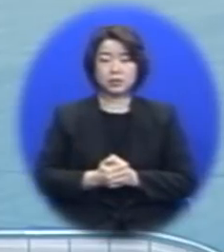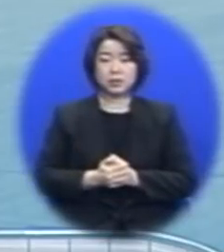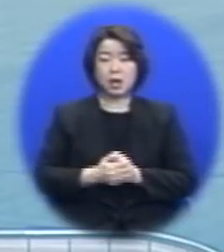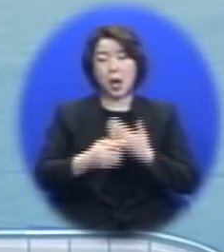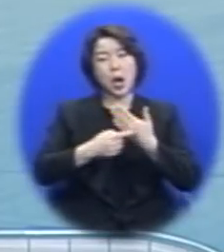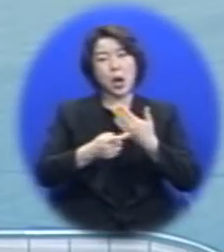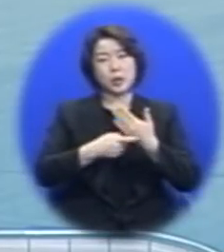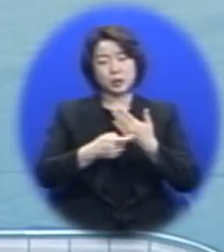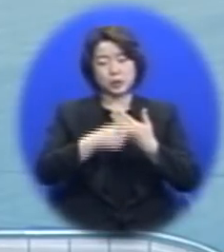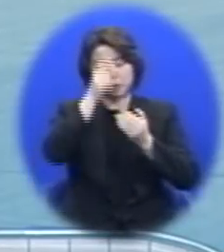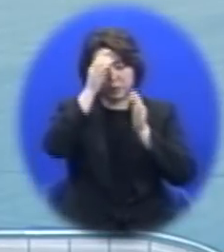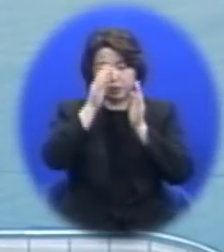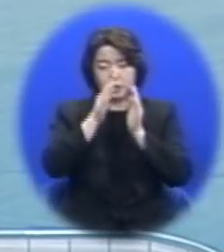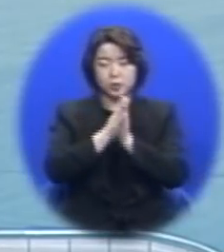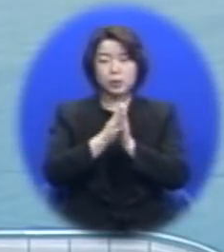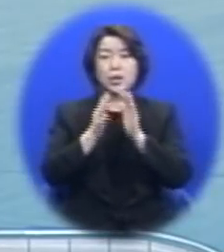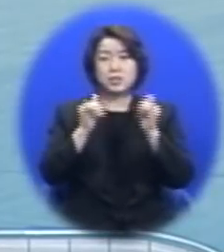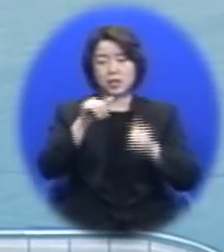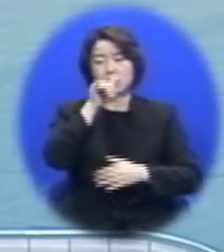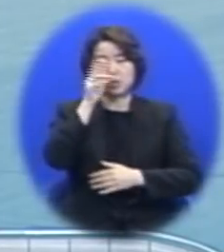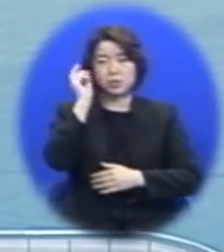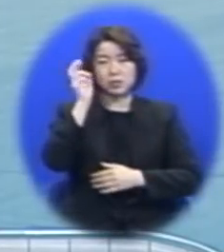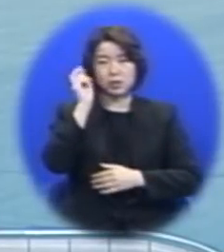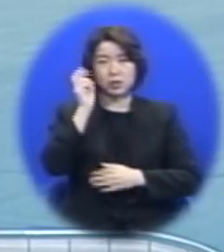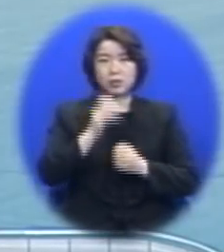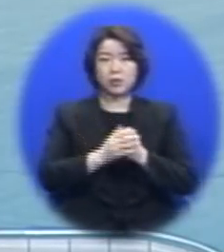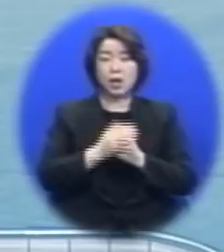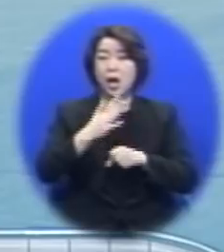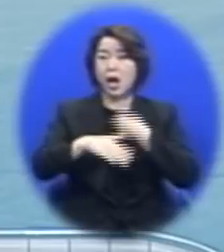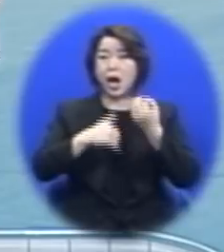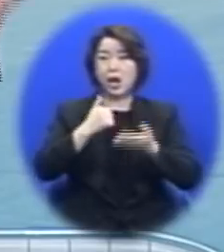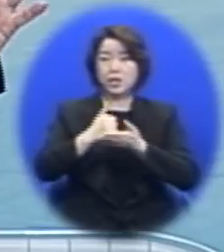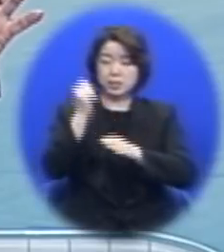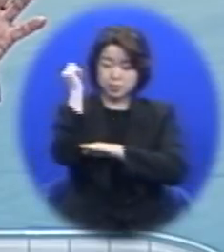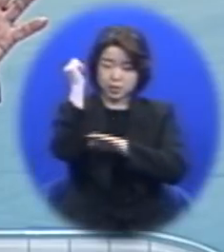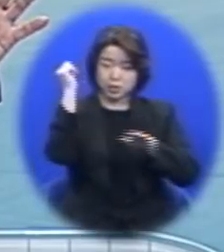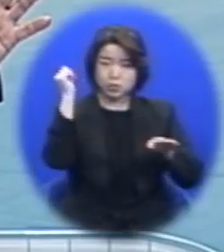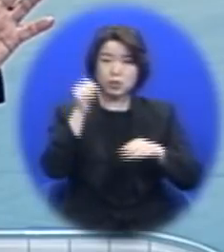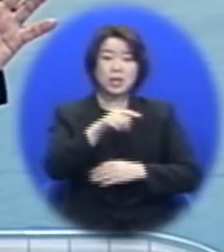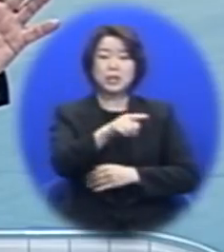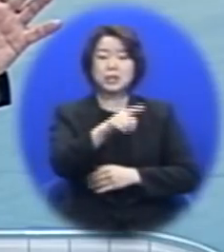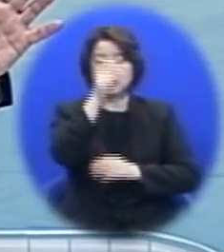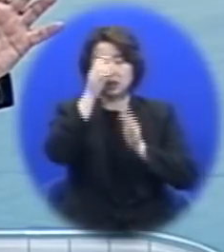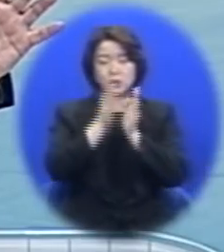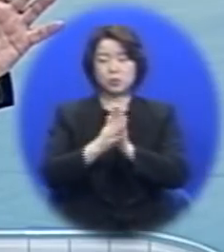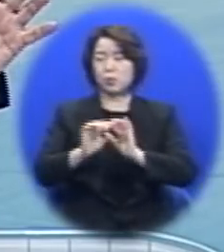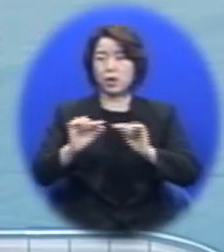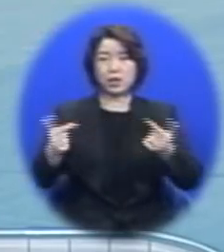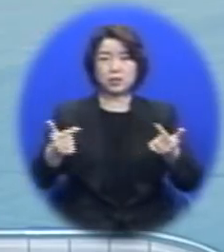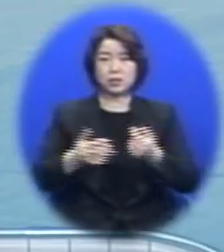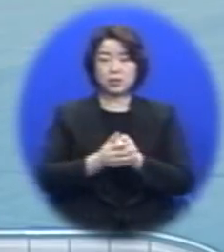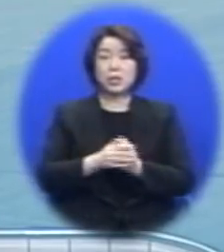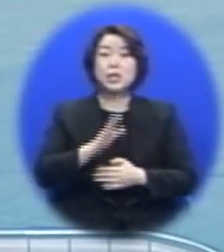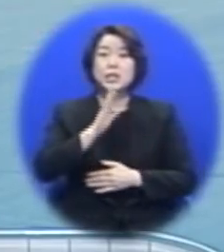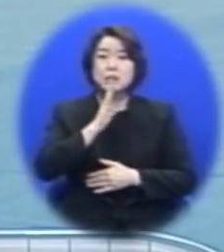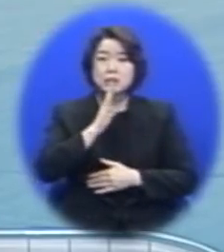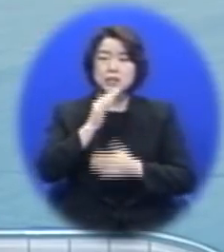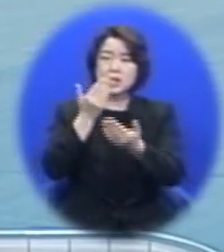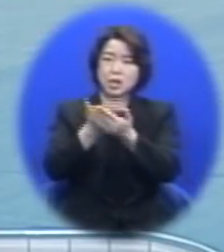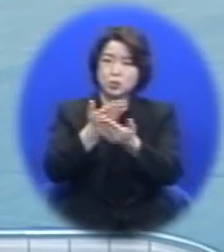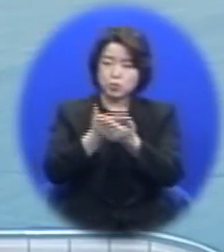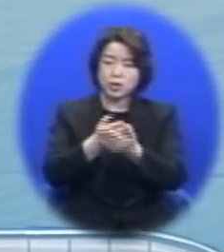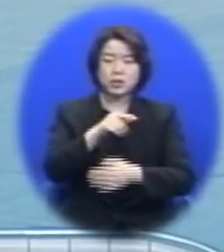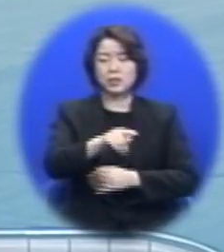형식적으로 기도한 사람들이 있었을 거예요. 하나님의 기준에는 기도가 아니에요, 그건. 진짜 구하는 건